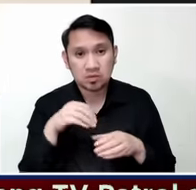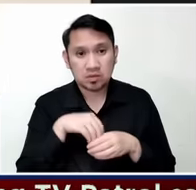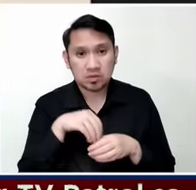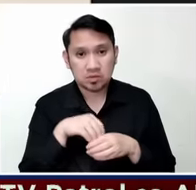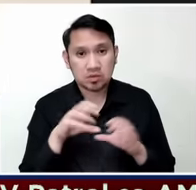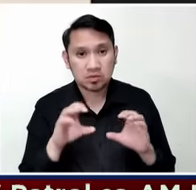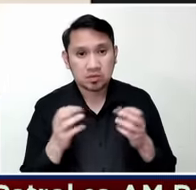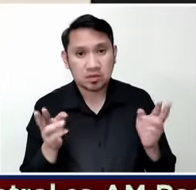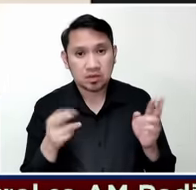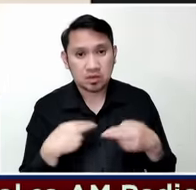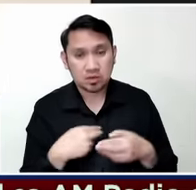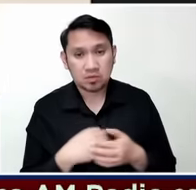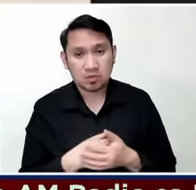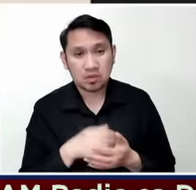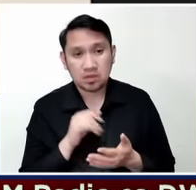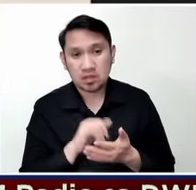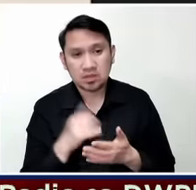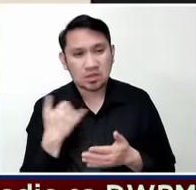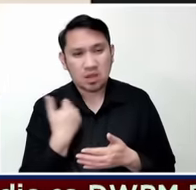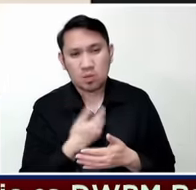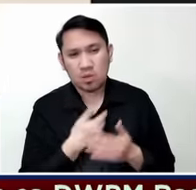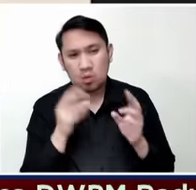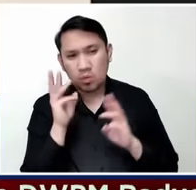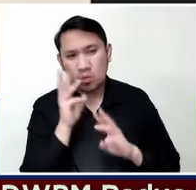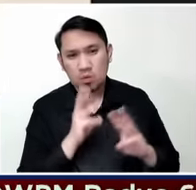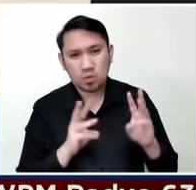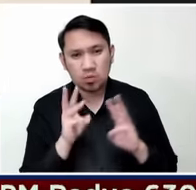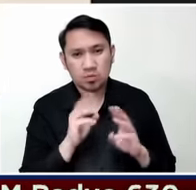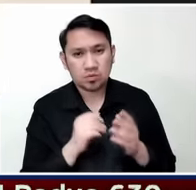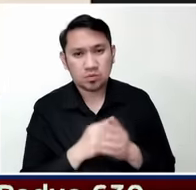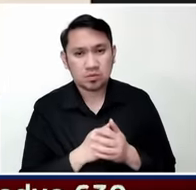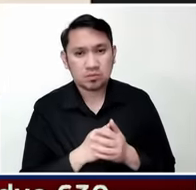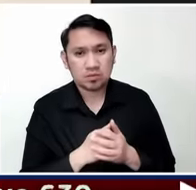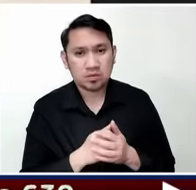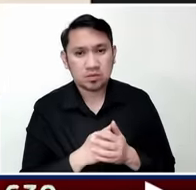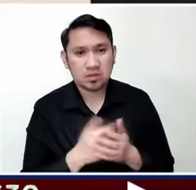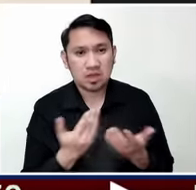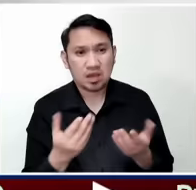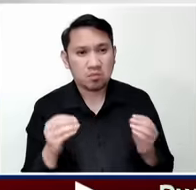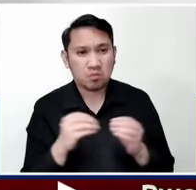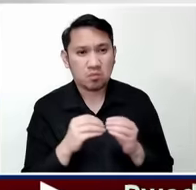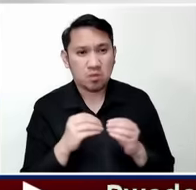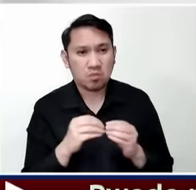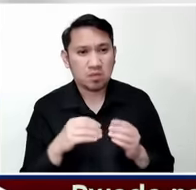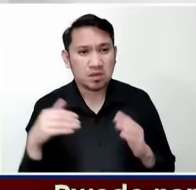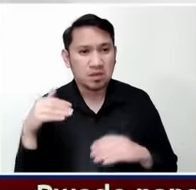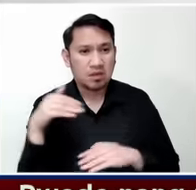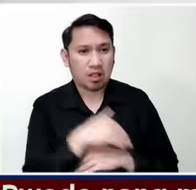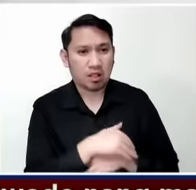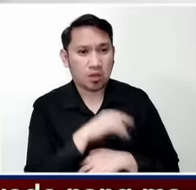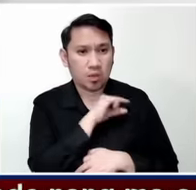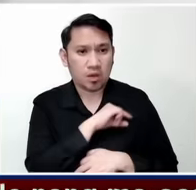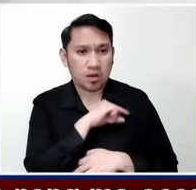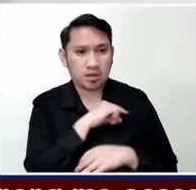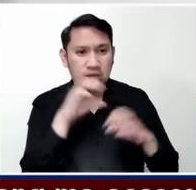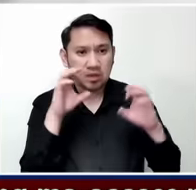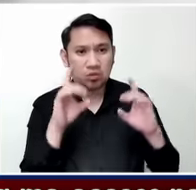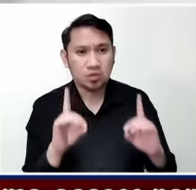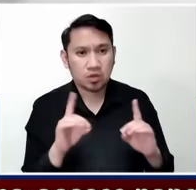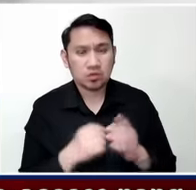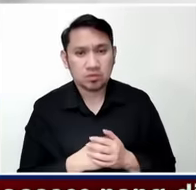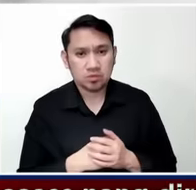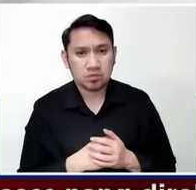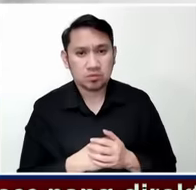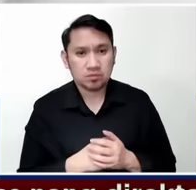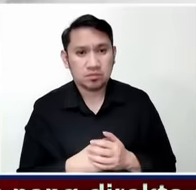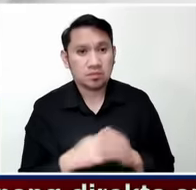classroom. At yan yung isang pangamba namin na lalo magde-deteriorate yung kalagayan ng edukasyon natin. Sa tala naman ng DepEd,